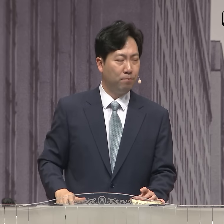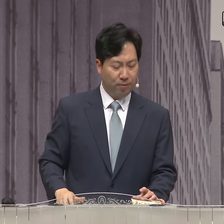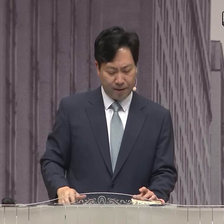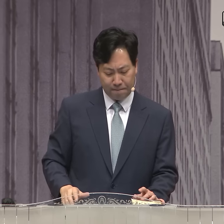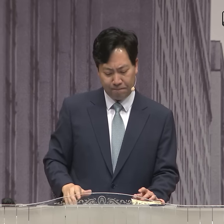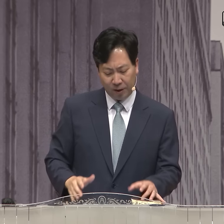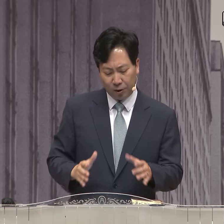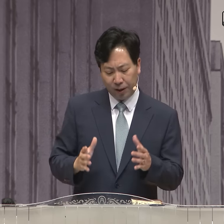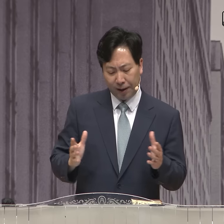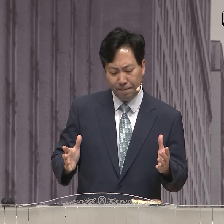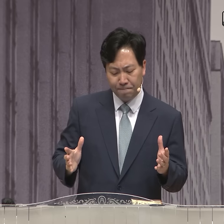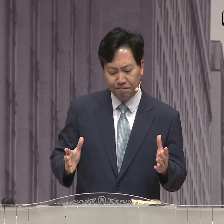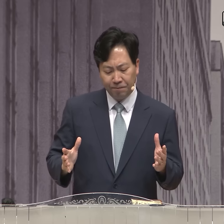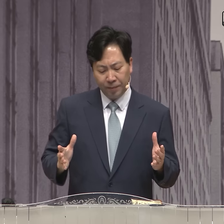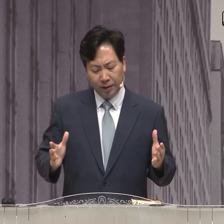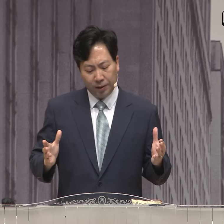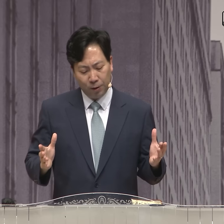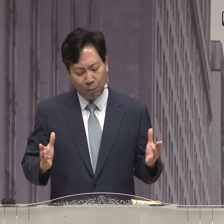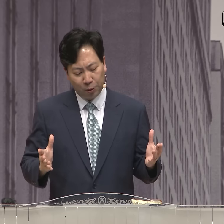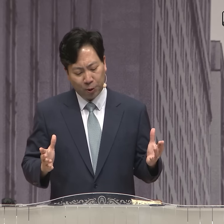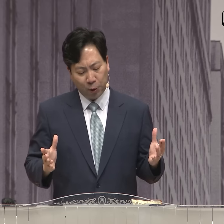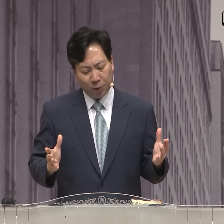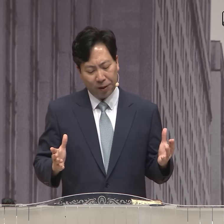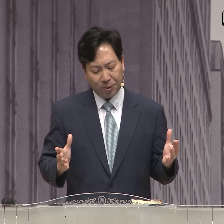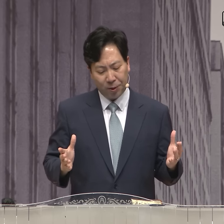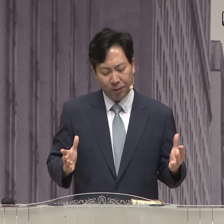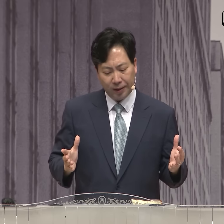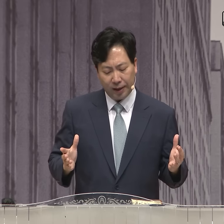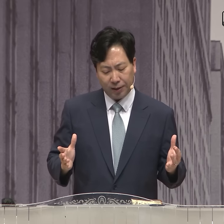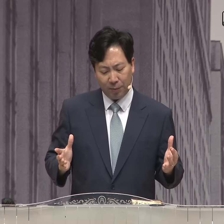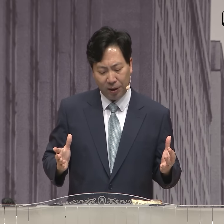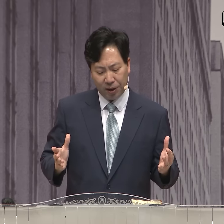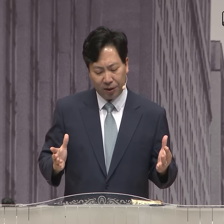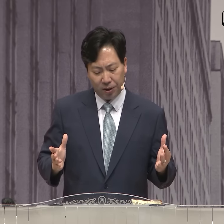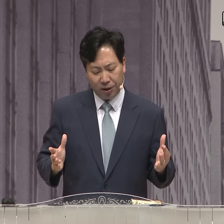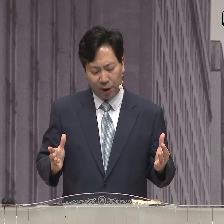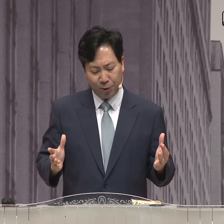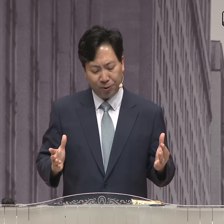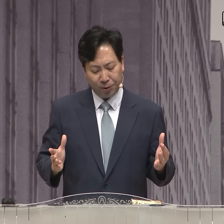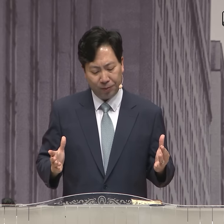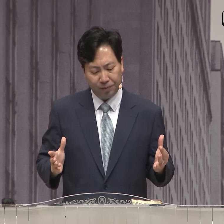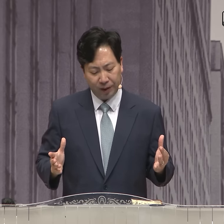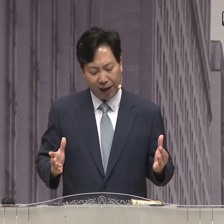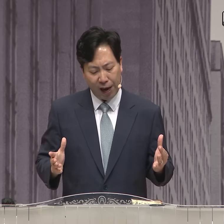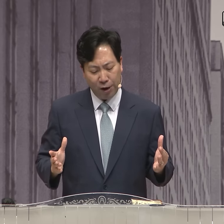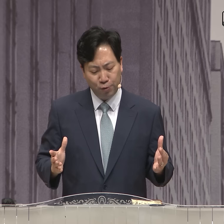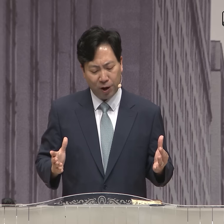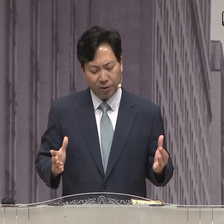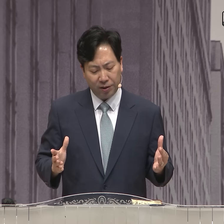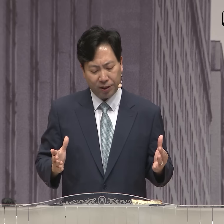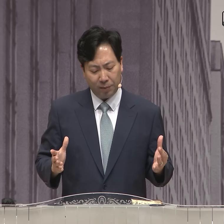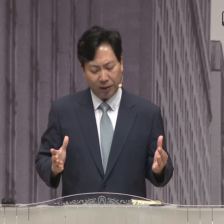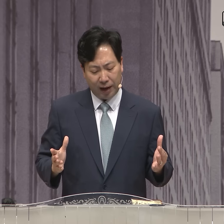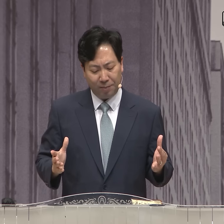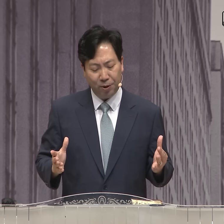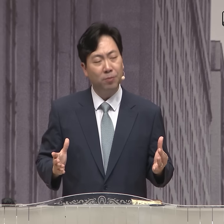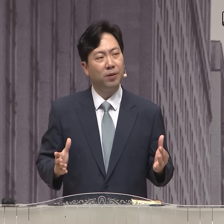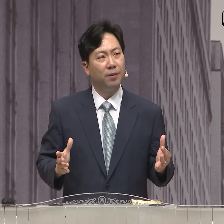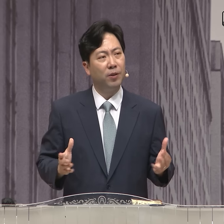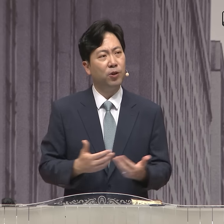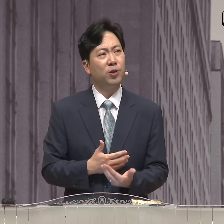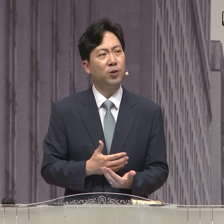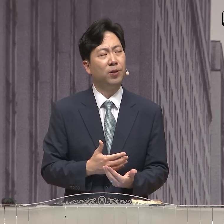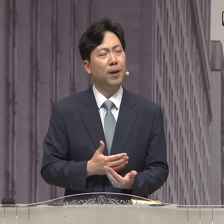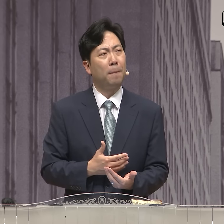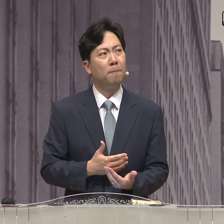북한입니다. 북한. 거기에 그 오픈도 선교회에서 한 자매 이야기를 하고 있어요. 해우라고 하는 자매인데